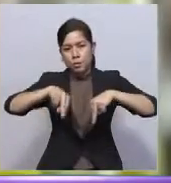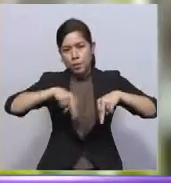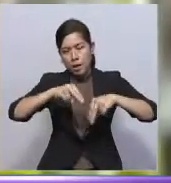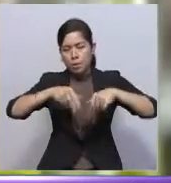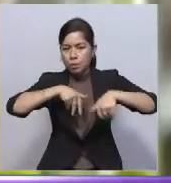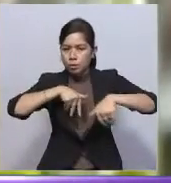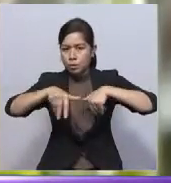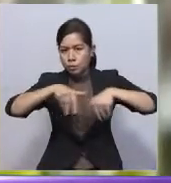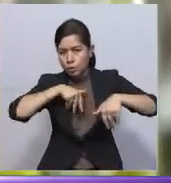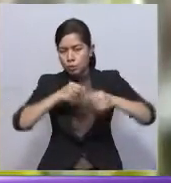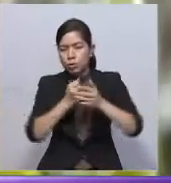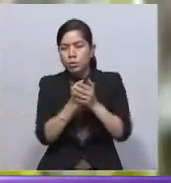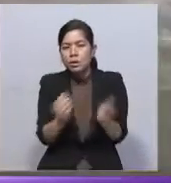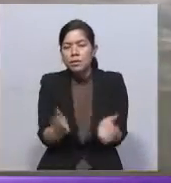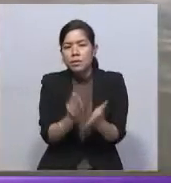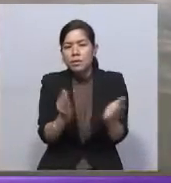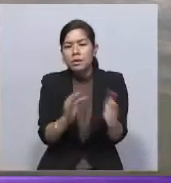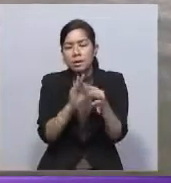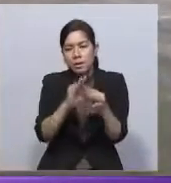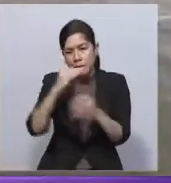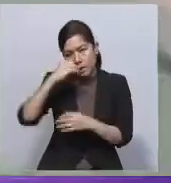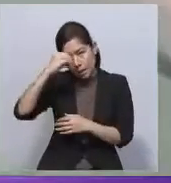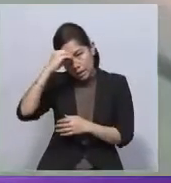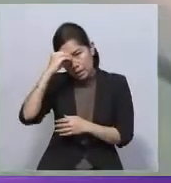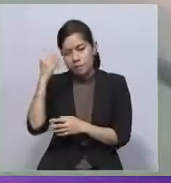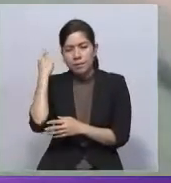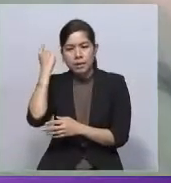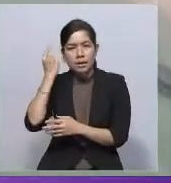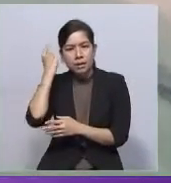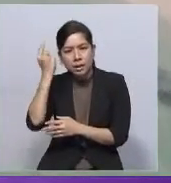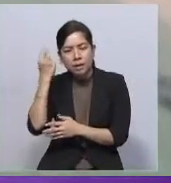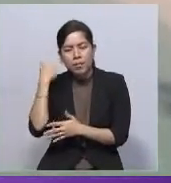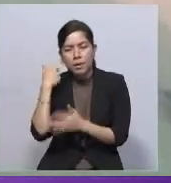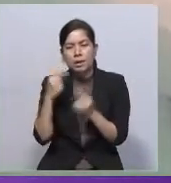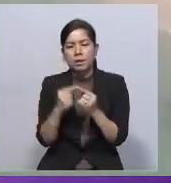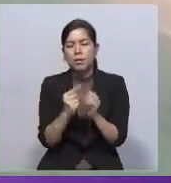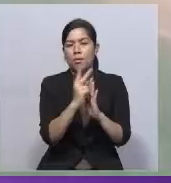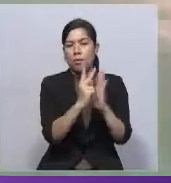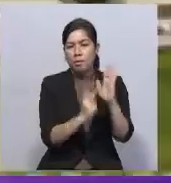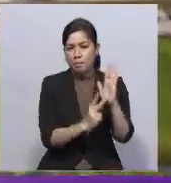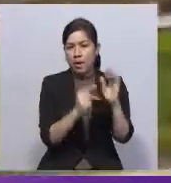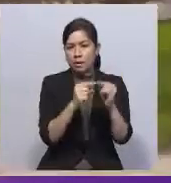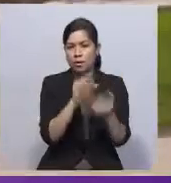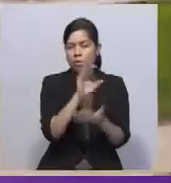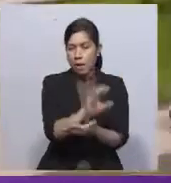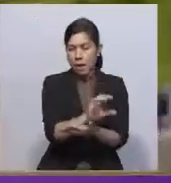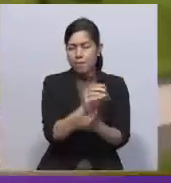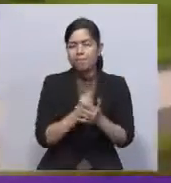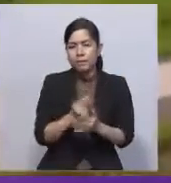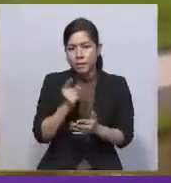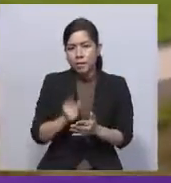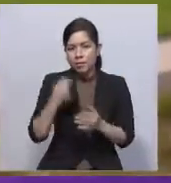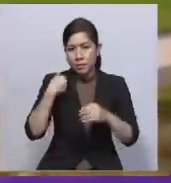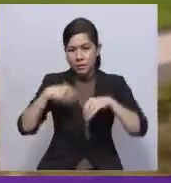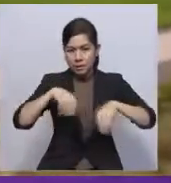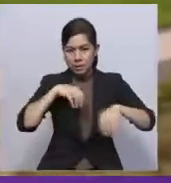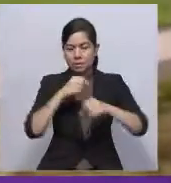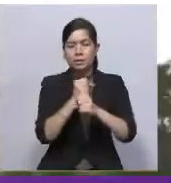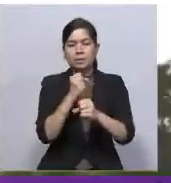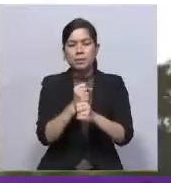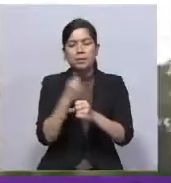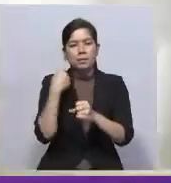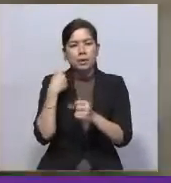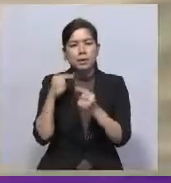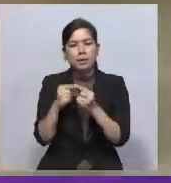นับสนุนการศึกษาพัฒนาแหล่งท่องเที่ยวและเมื่อภายหลังกฎหมายมีผลบังคับใช้จะมีการจัดตั้งคณะกรรม